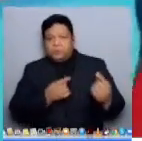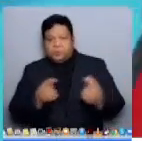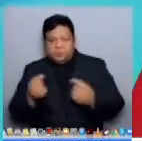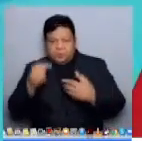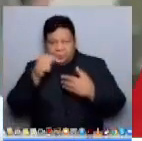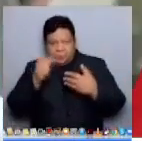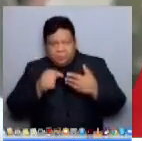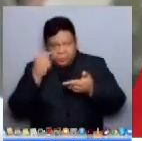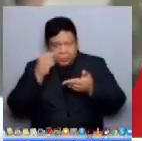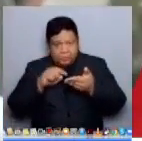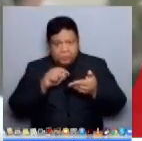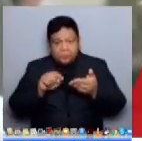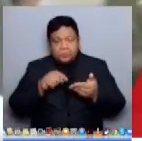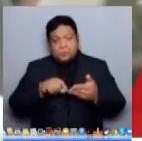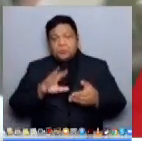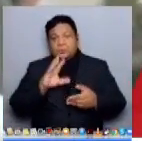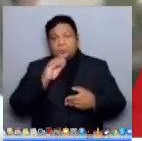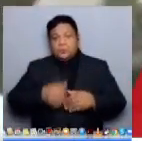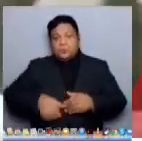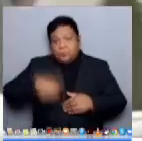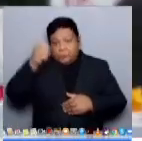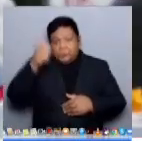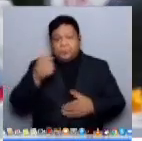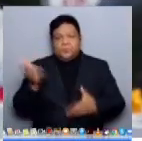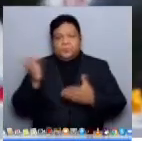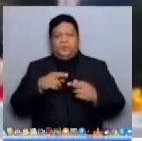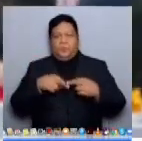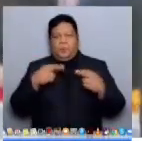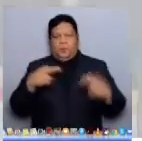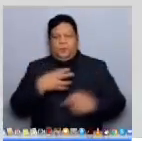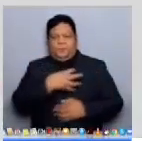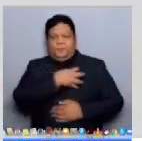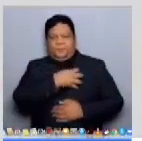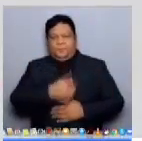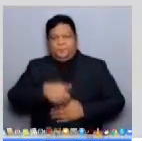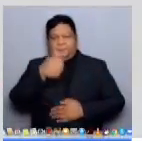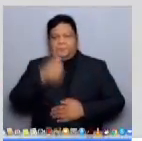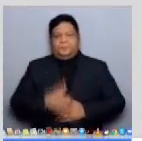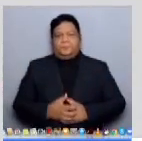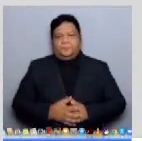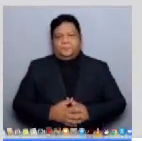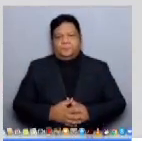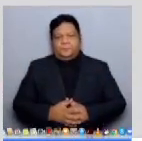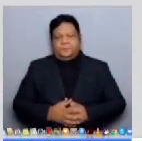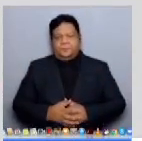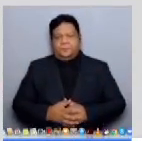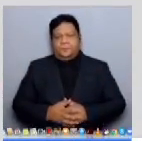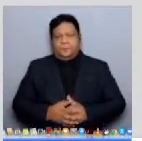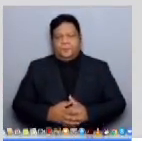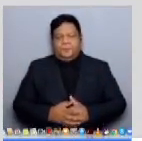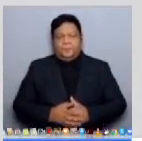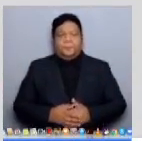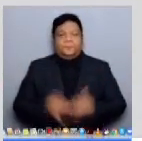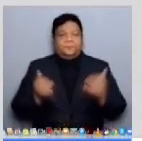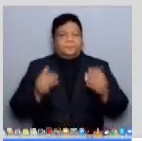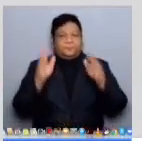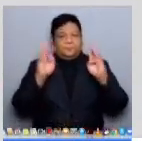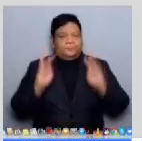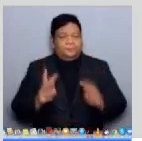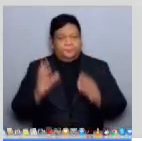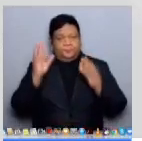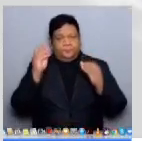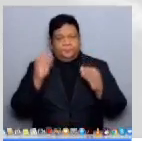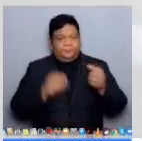umuwing bit-bit ang kanilang dog show ribbons. Ang ulat panahon ni GMA resident